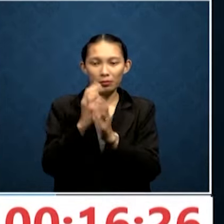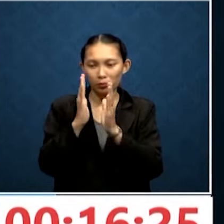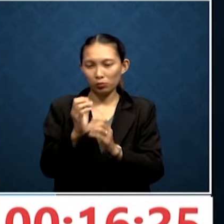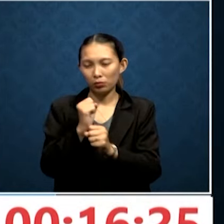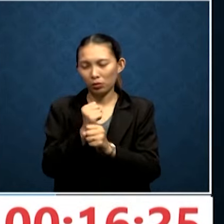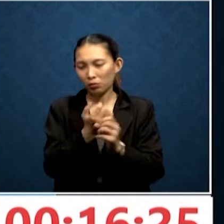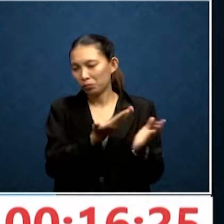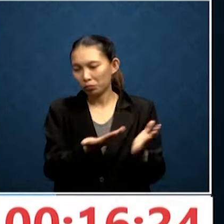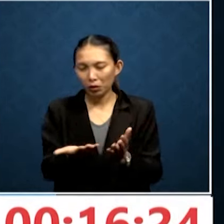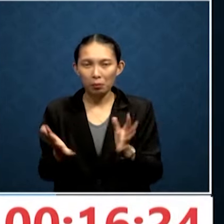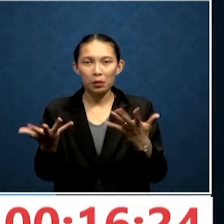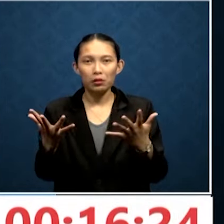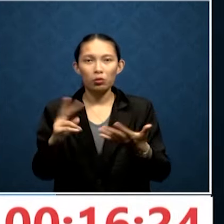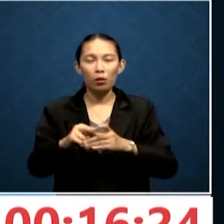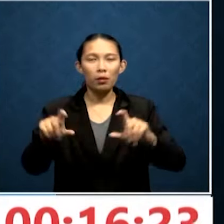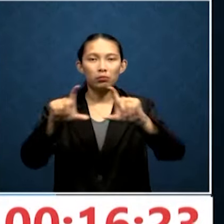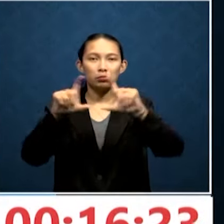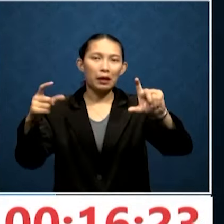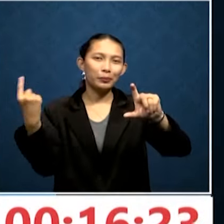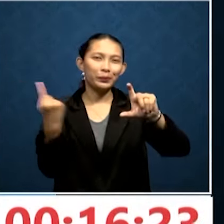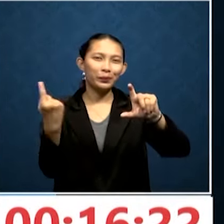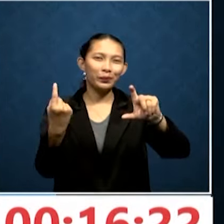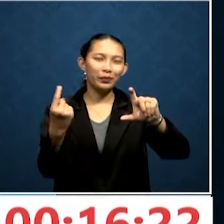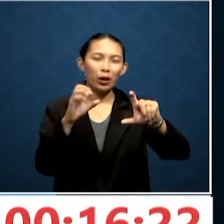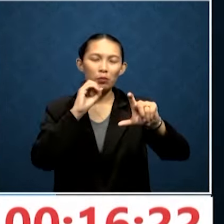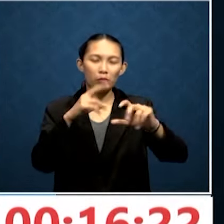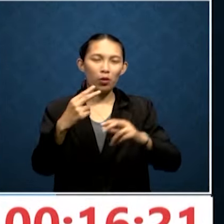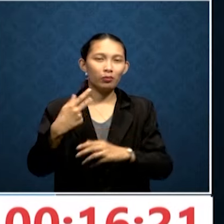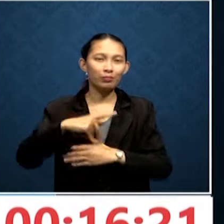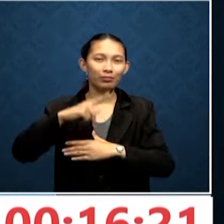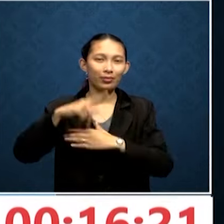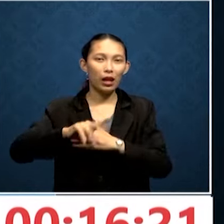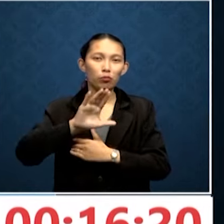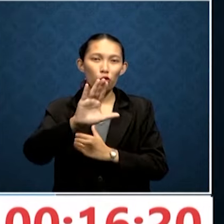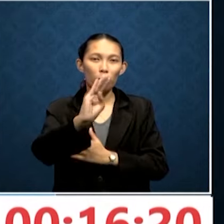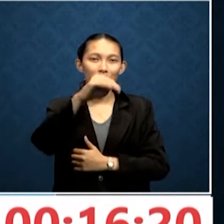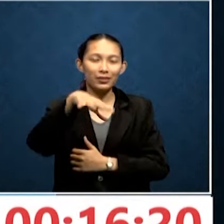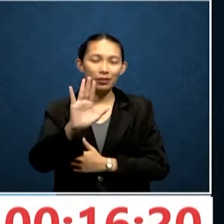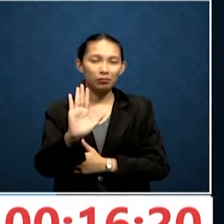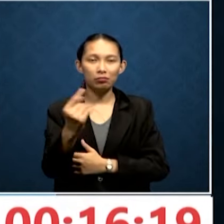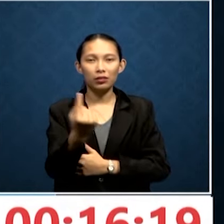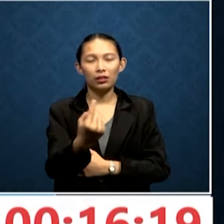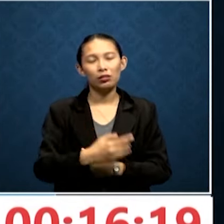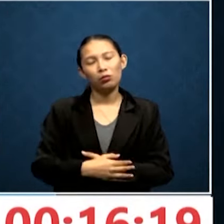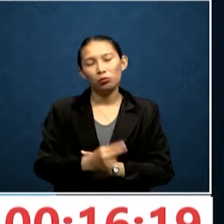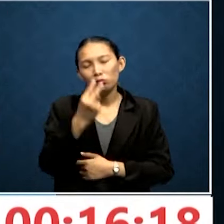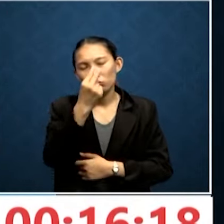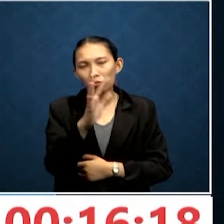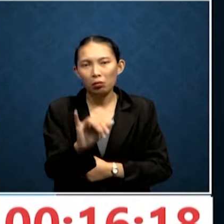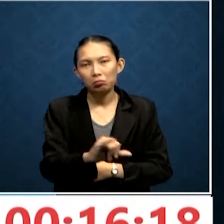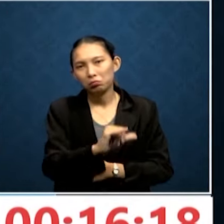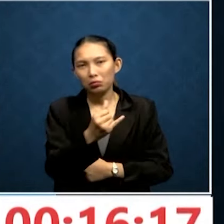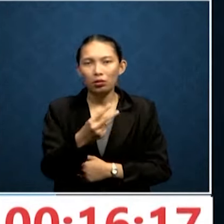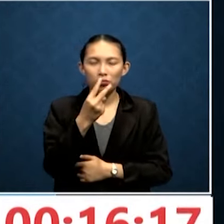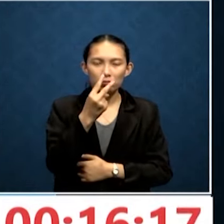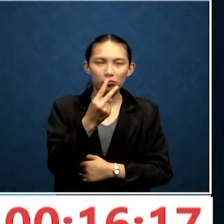านต้อนรับมีเพียงป้ายที่แสดงสัญลักษณ์ของบริษัททีมูอยู่เท่านั้นซึ่งอันนี้ก็คงจะเป็น